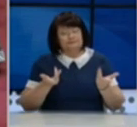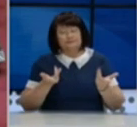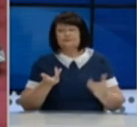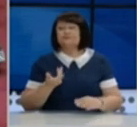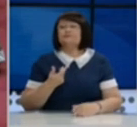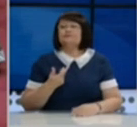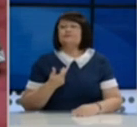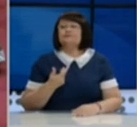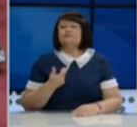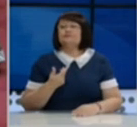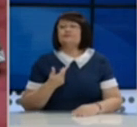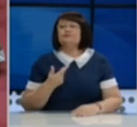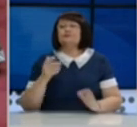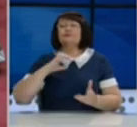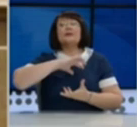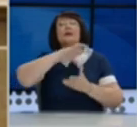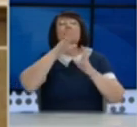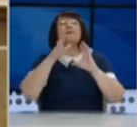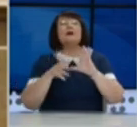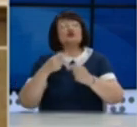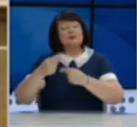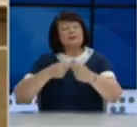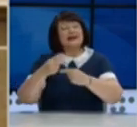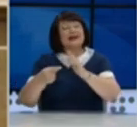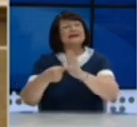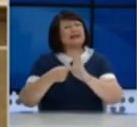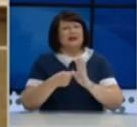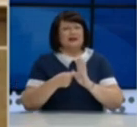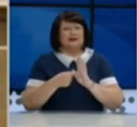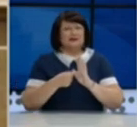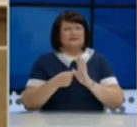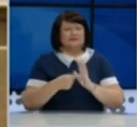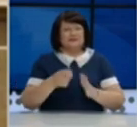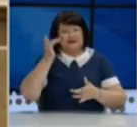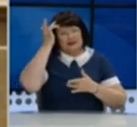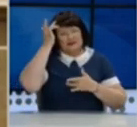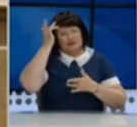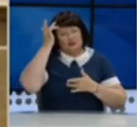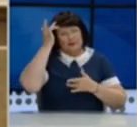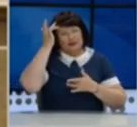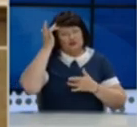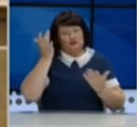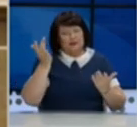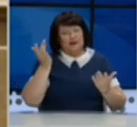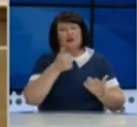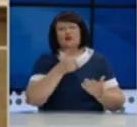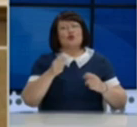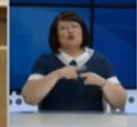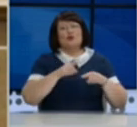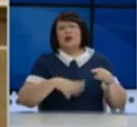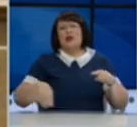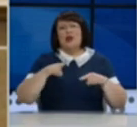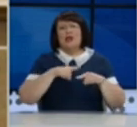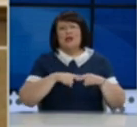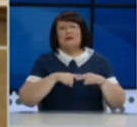προκύπτει από την παγκόσμια εμπειρία. Να συνειδητοποιήσουμε δηλαδή κάτι το οποίο δεν βιώνουμε μόνο στην Ελλάδα,